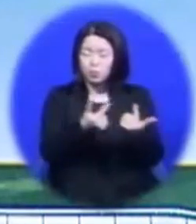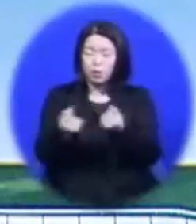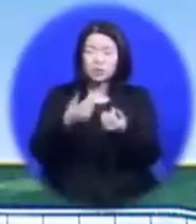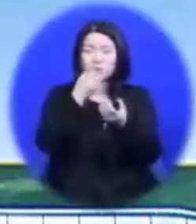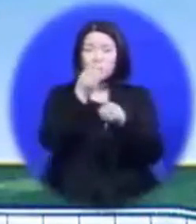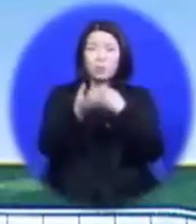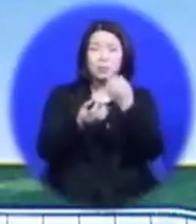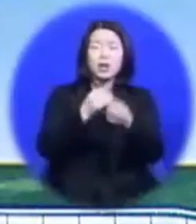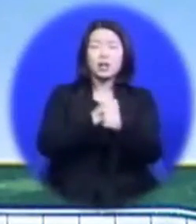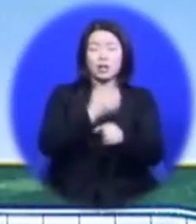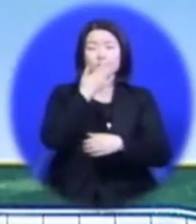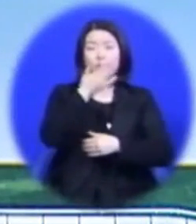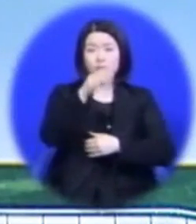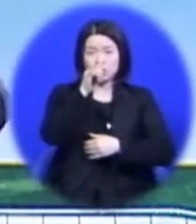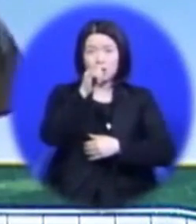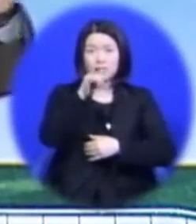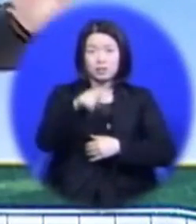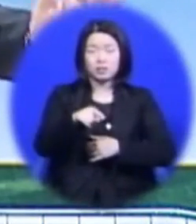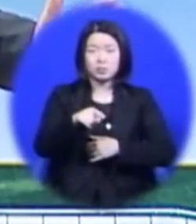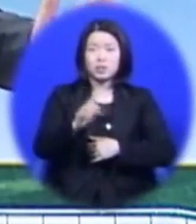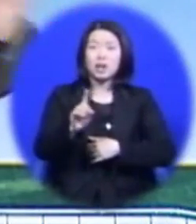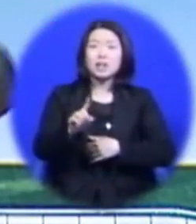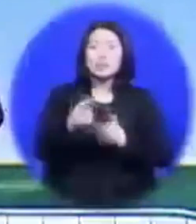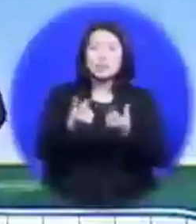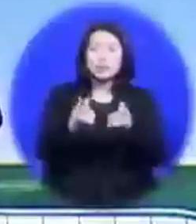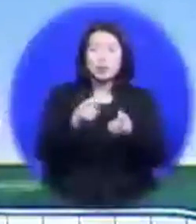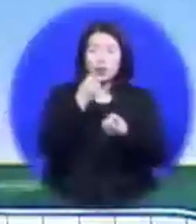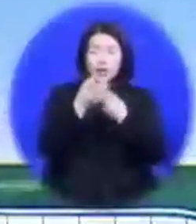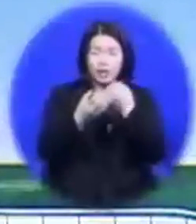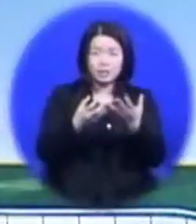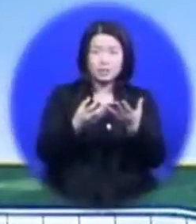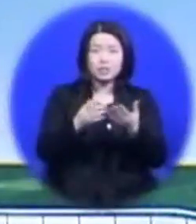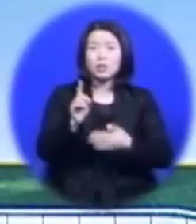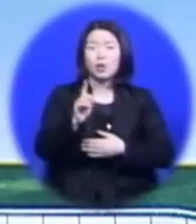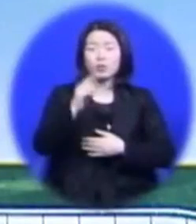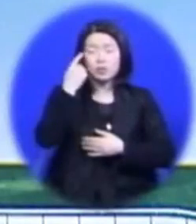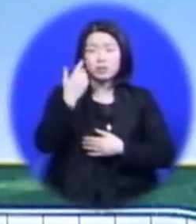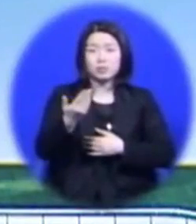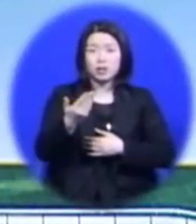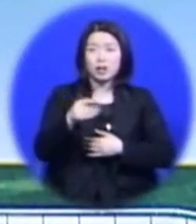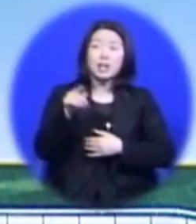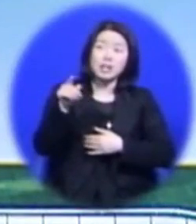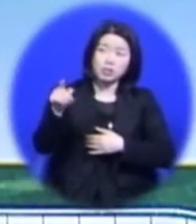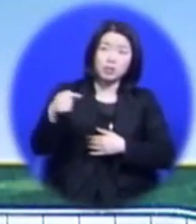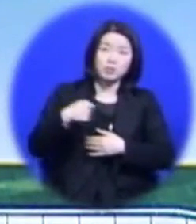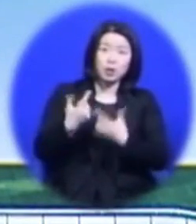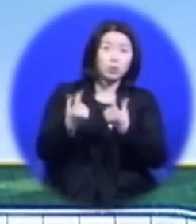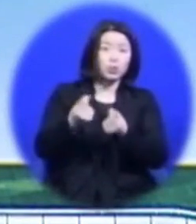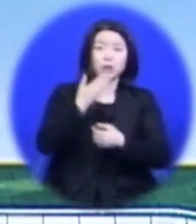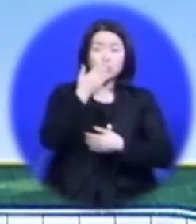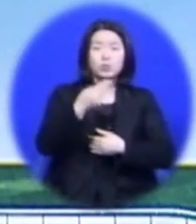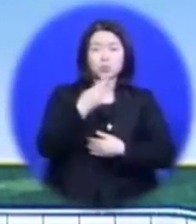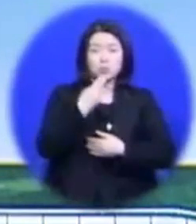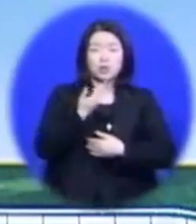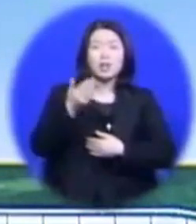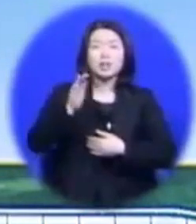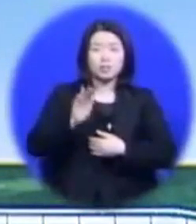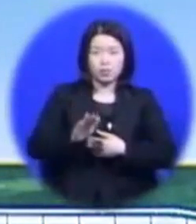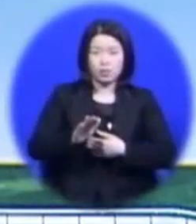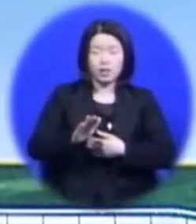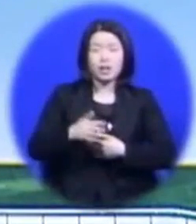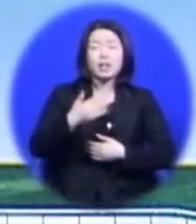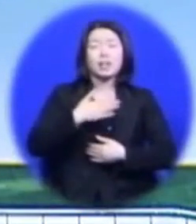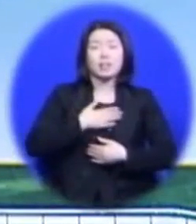그런 간증이 어디 있겠어요? 저 사람의 간증이 내 간증일 수 없는 거죠. 그런데 나 같은 죄인이 예수님을